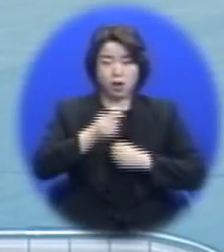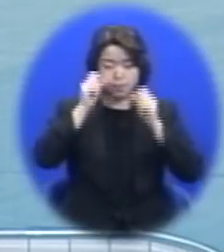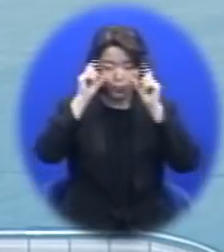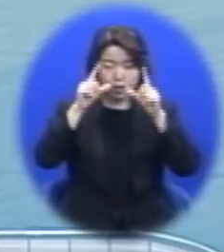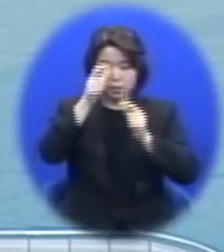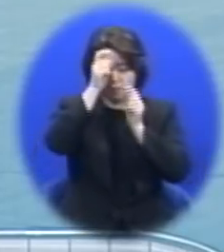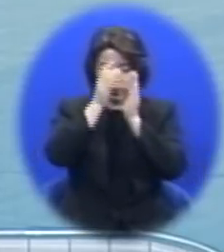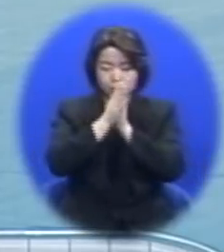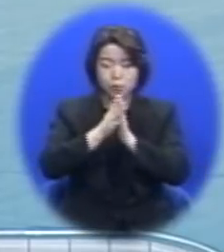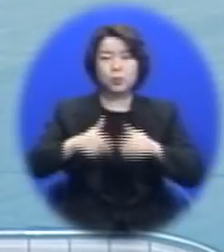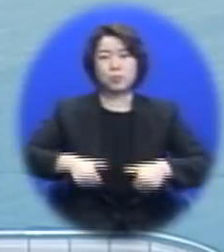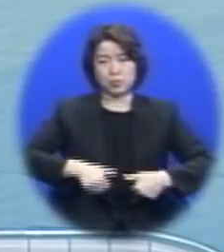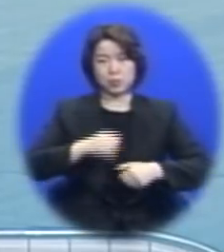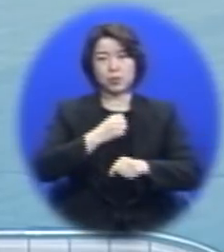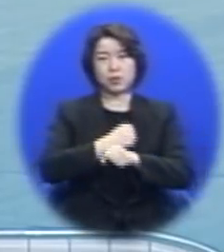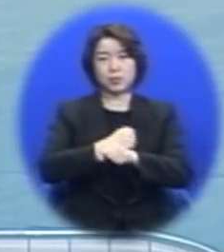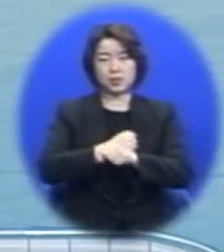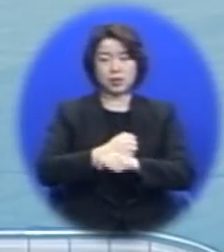기도해야 합니다.